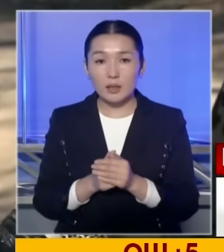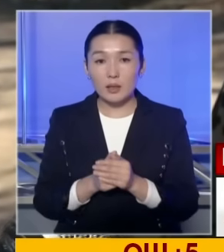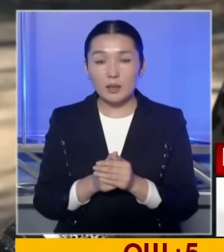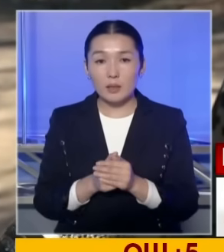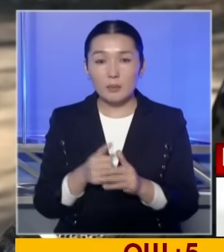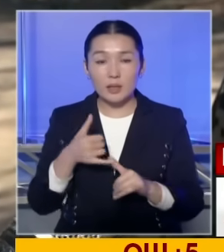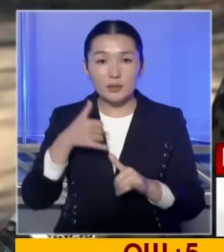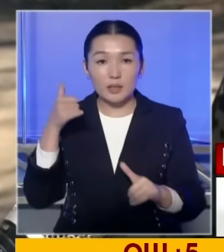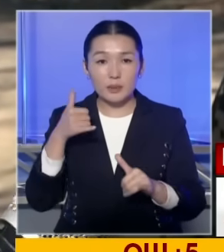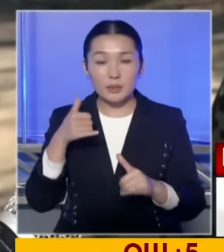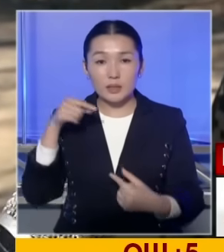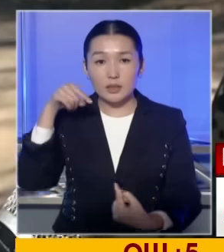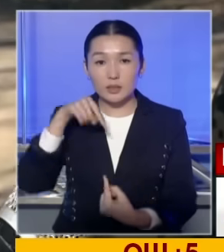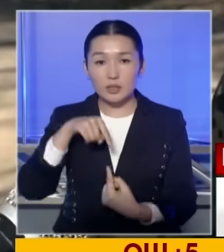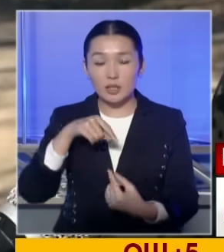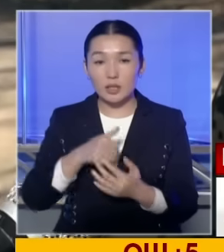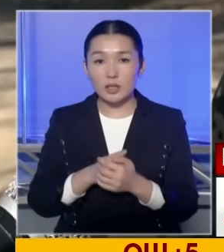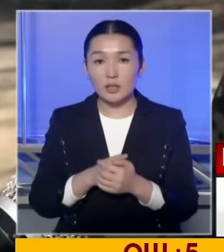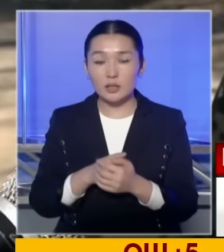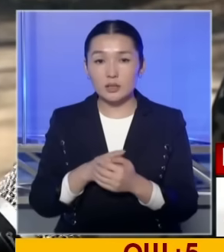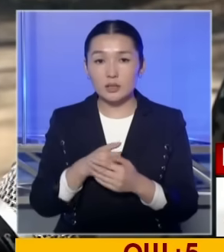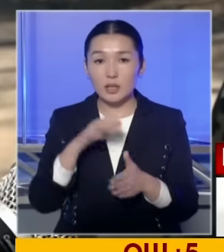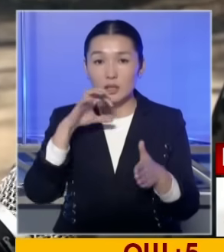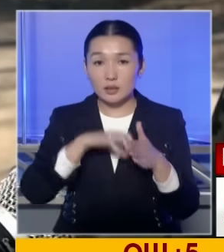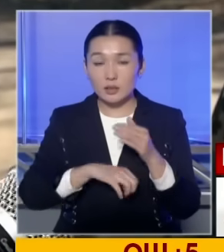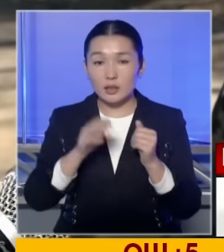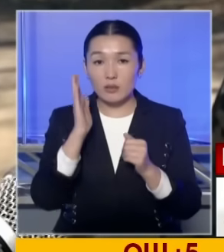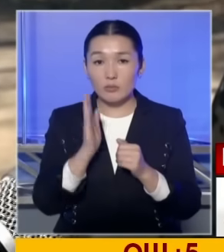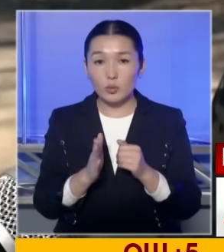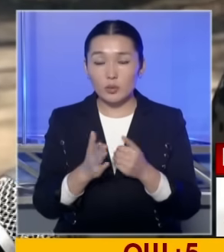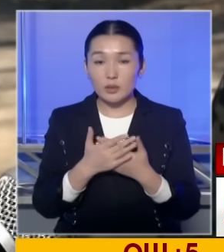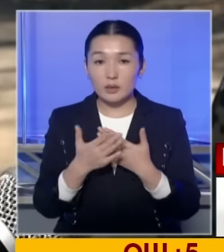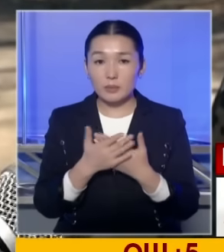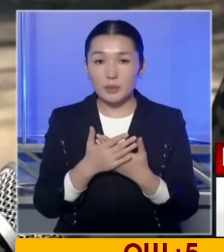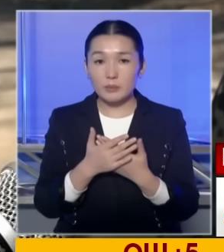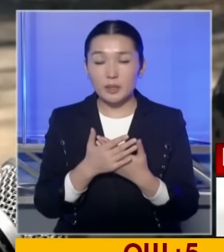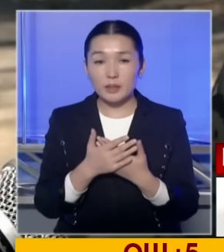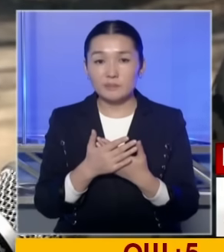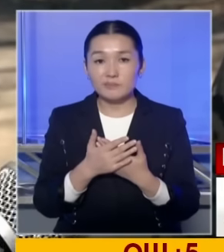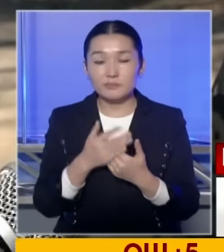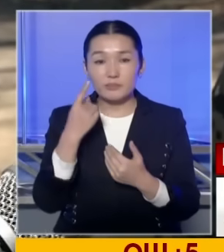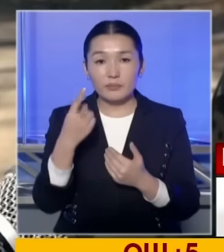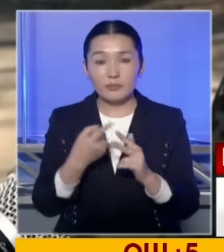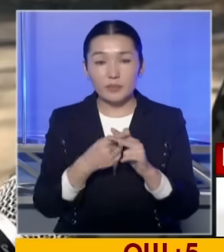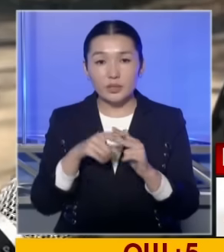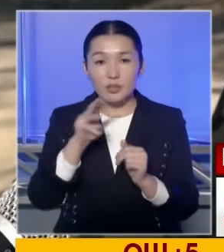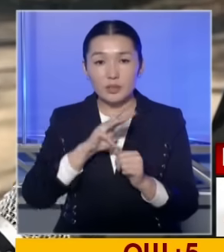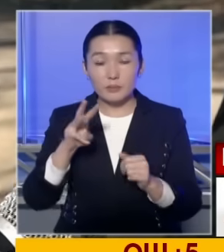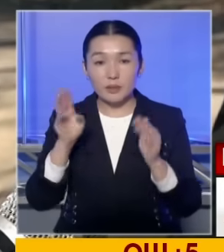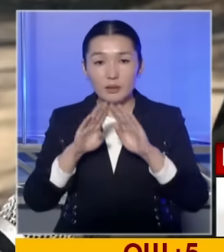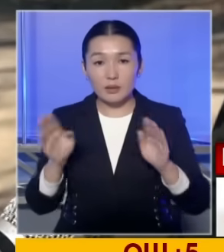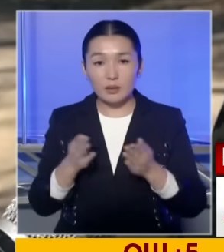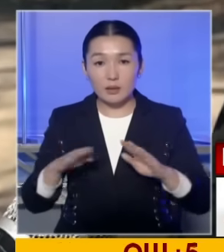диаметрлерине жараша, анан боюна жараша ошо кетет. Ушербиз чыгарганда мисал деген 1-1,5 метрлик балатты кыйылса